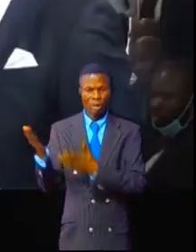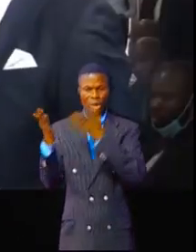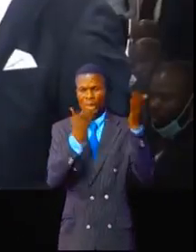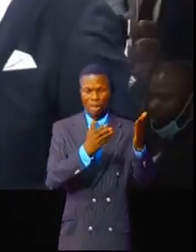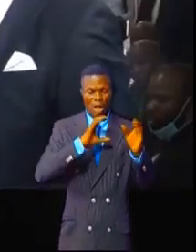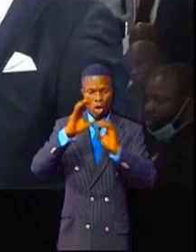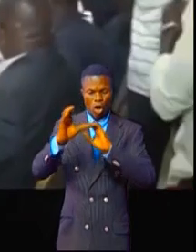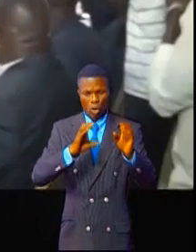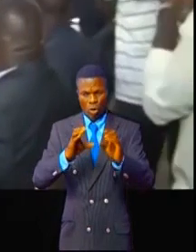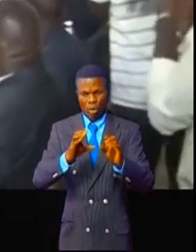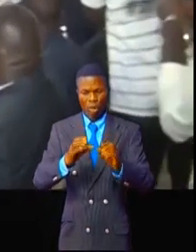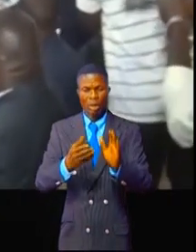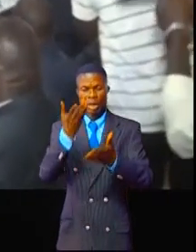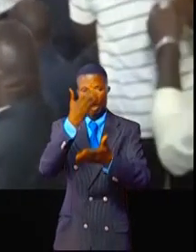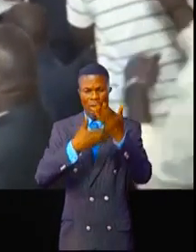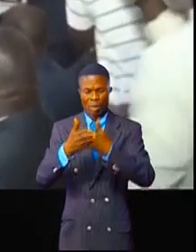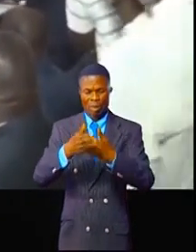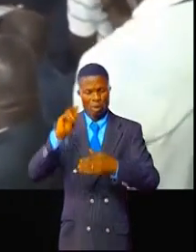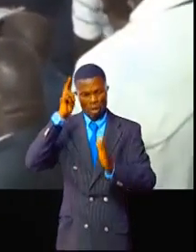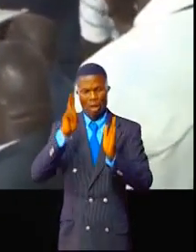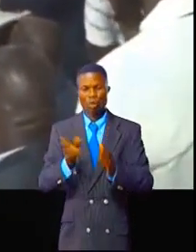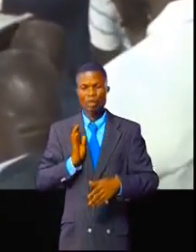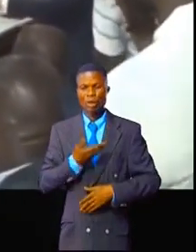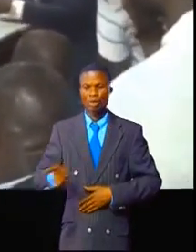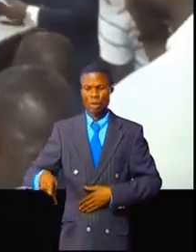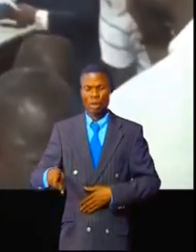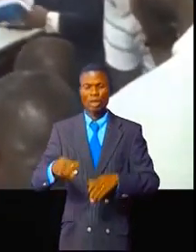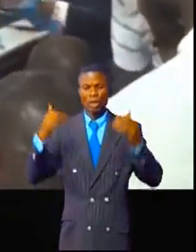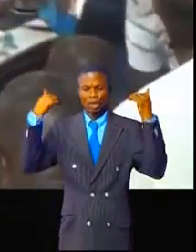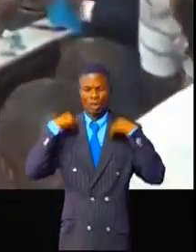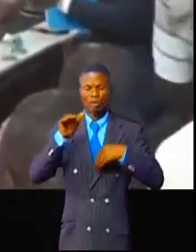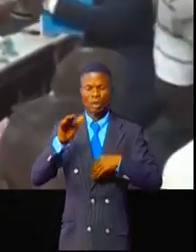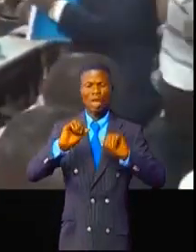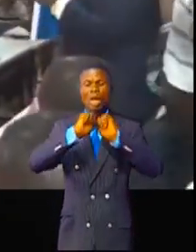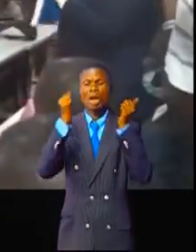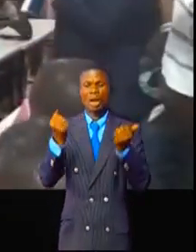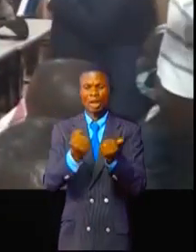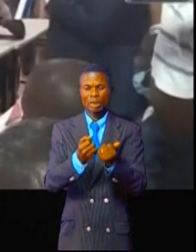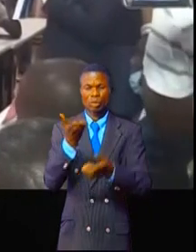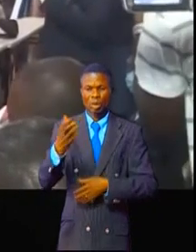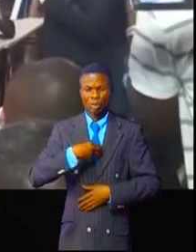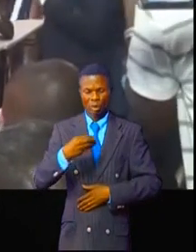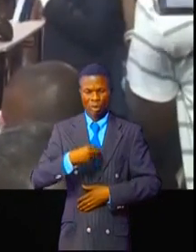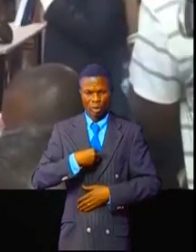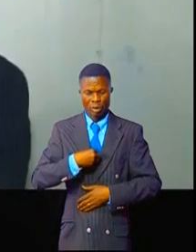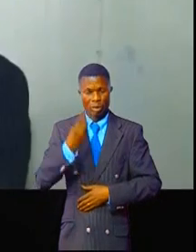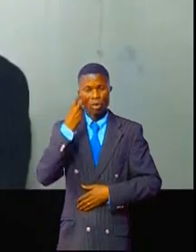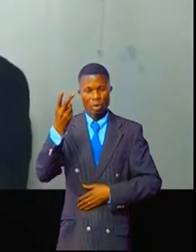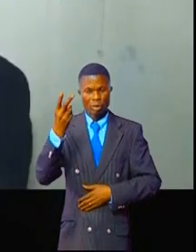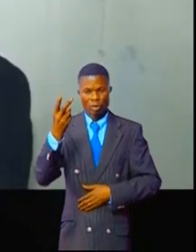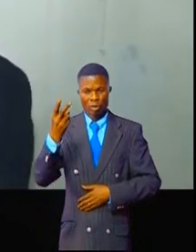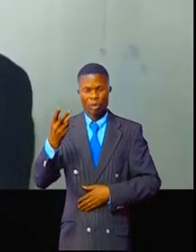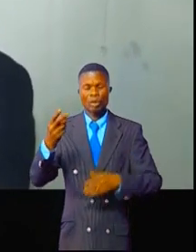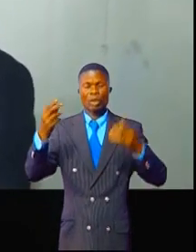de communications représentant la partie gouvernementale le dg des tués a investi m un soir elle sous l'oeil vigilant du duo de l'exécutif